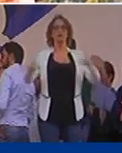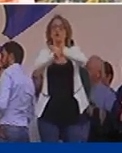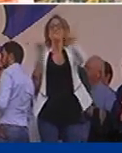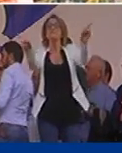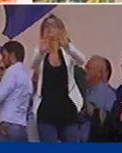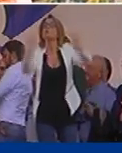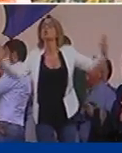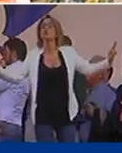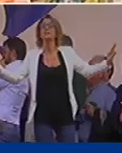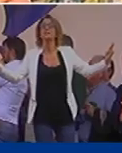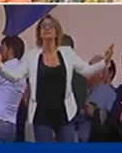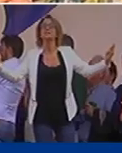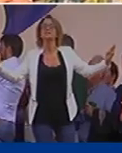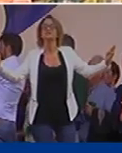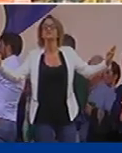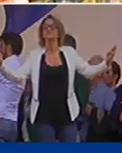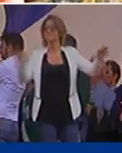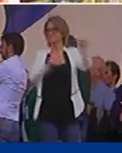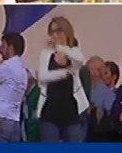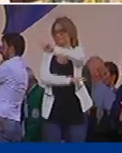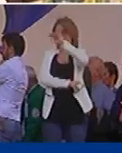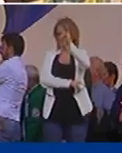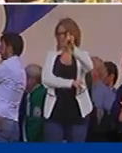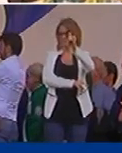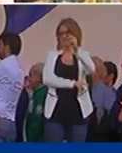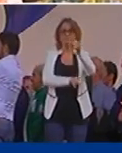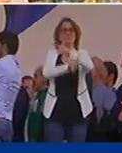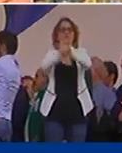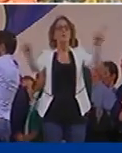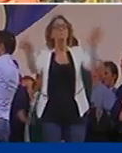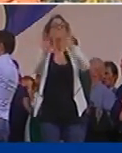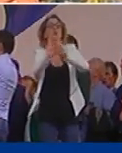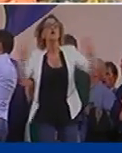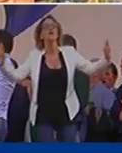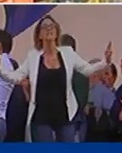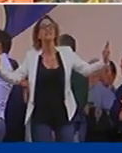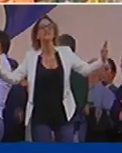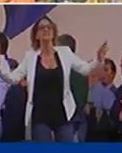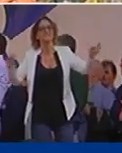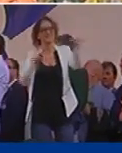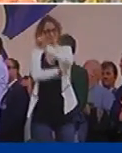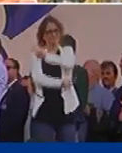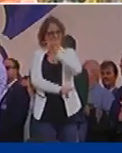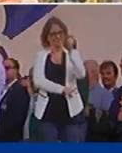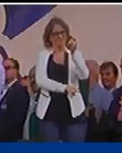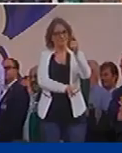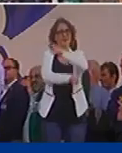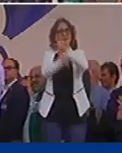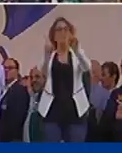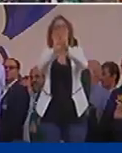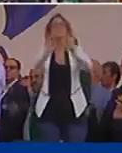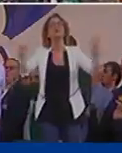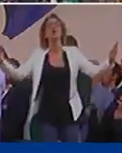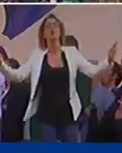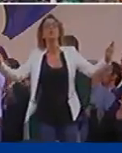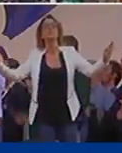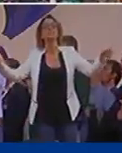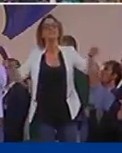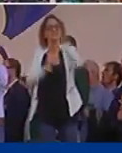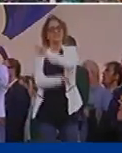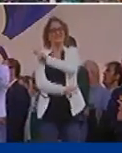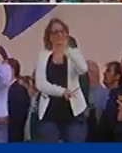siete pronti? Sì. Siete pronti? Sì. Siete pronti?